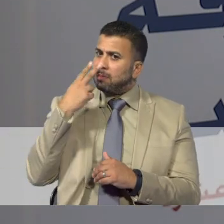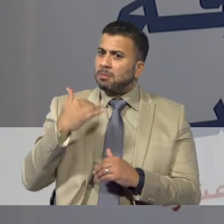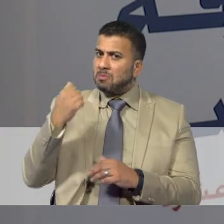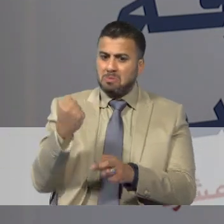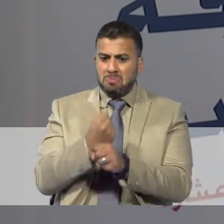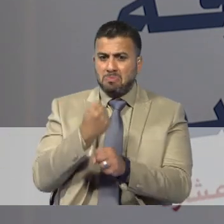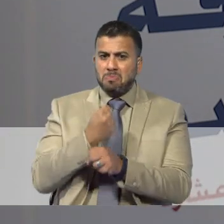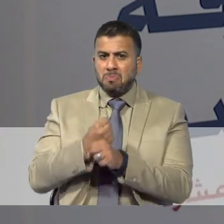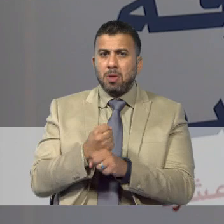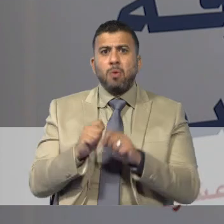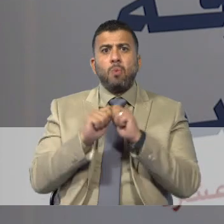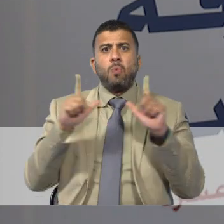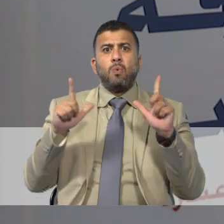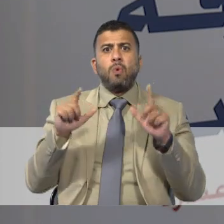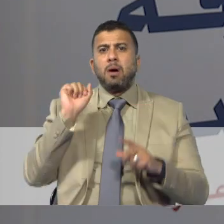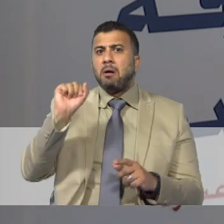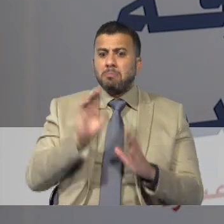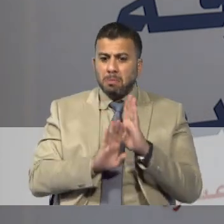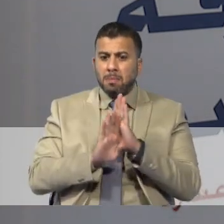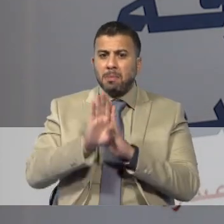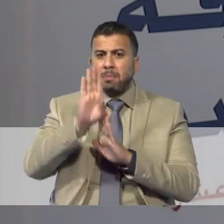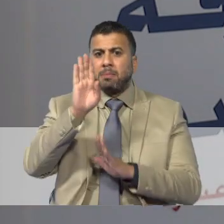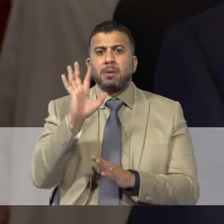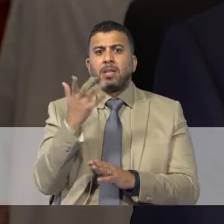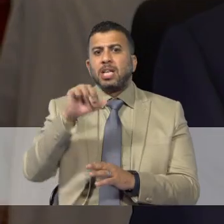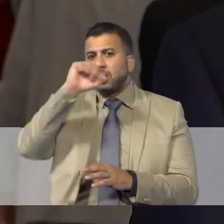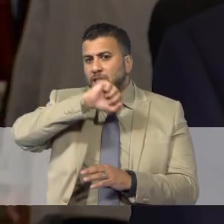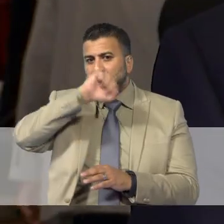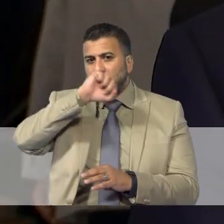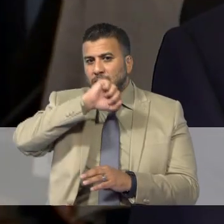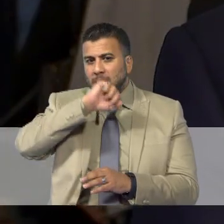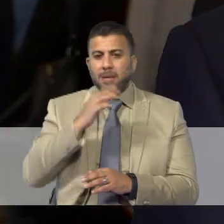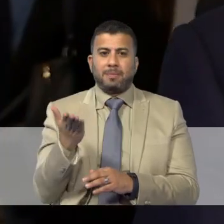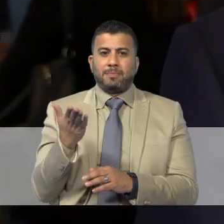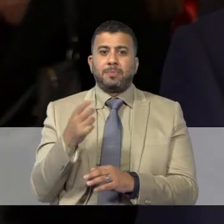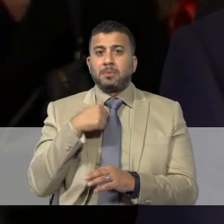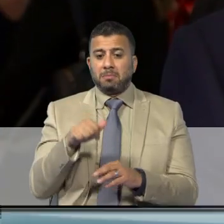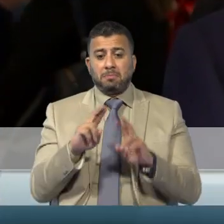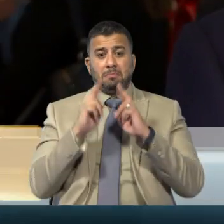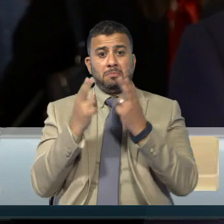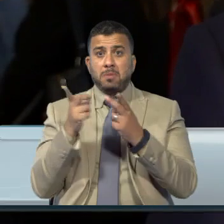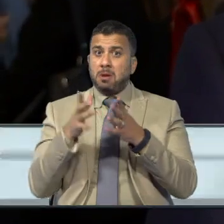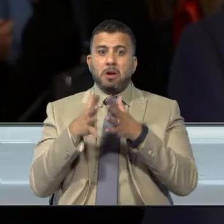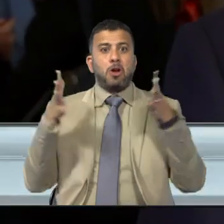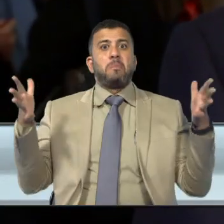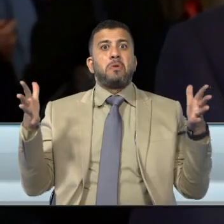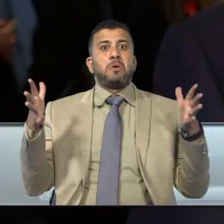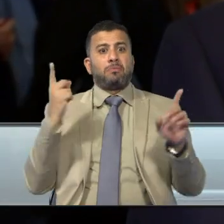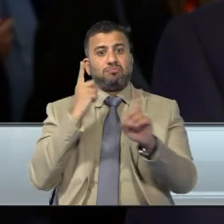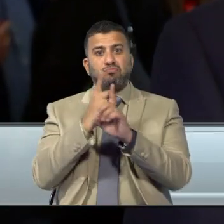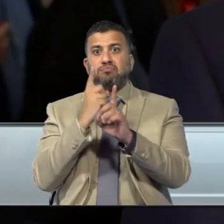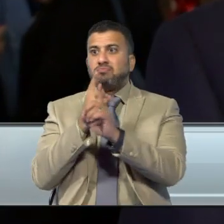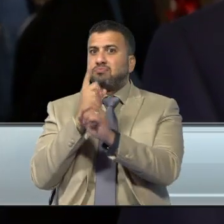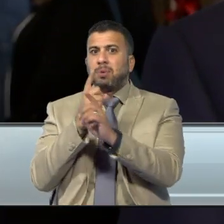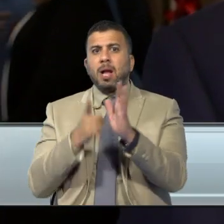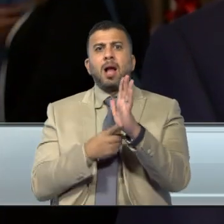للجهد المبذول من ناحية الشارقة. هذا اللقاء الكبير أنا بعتقد هو أنه